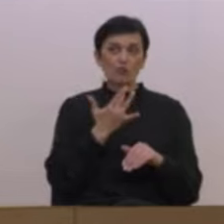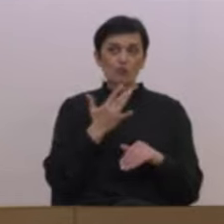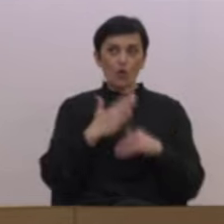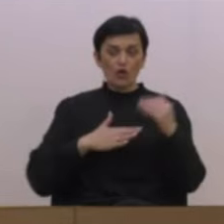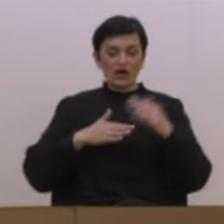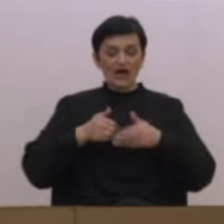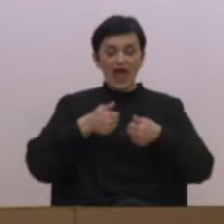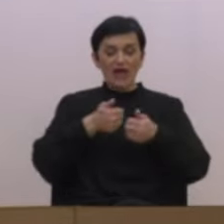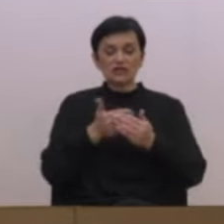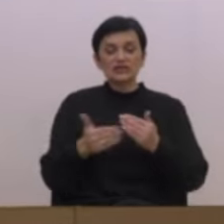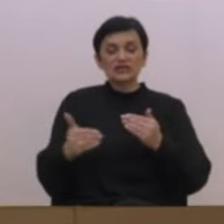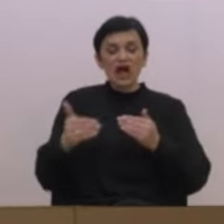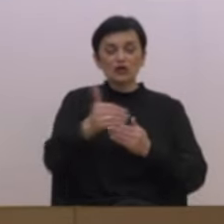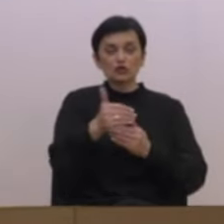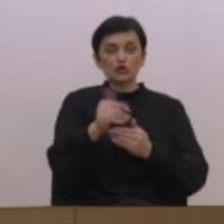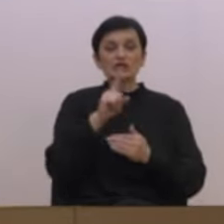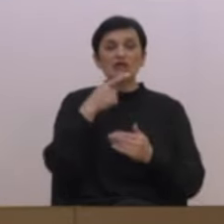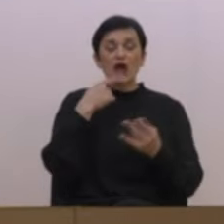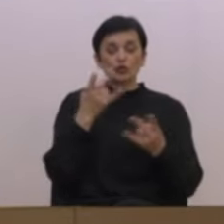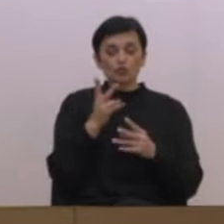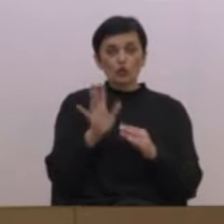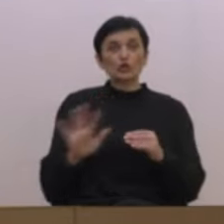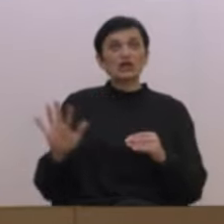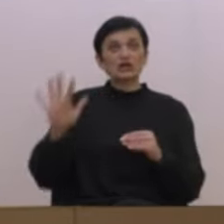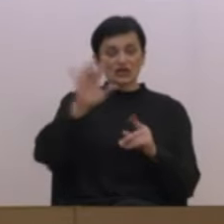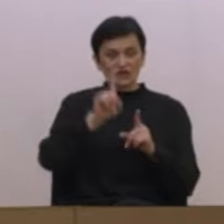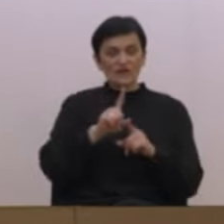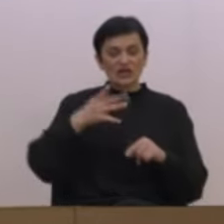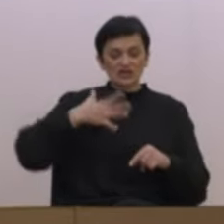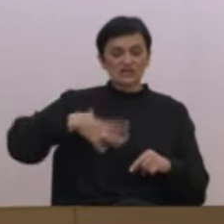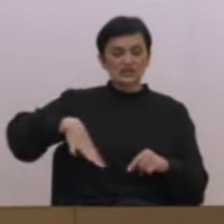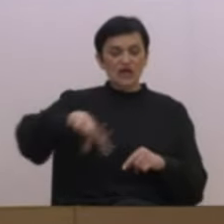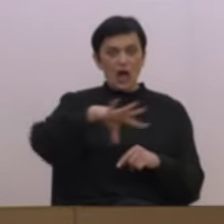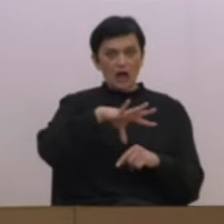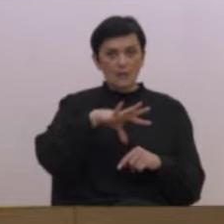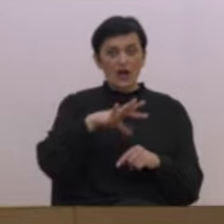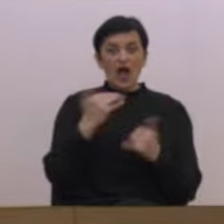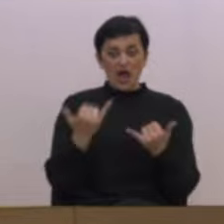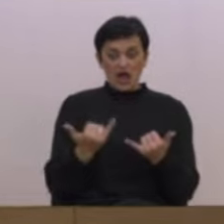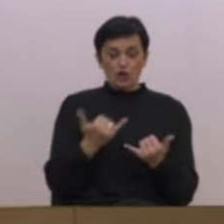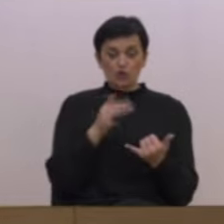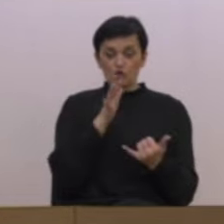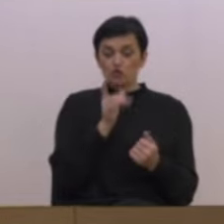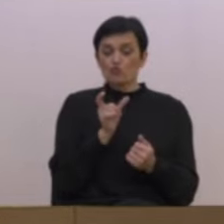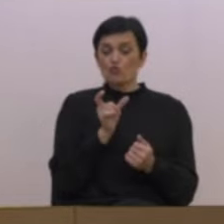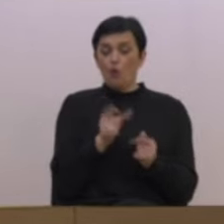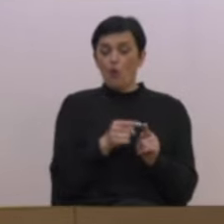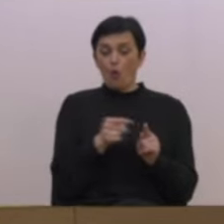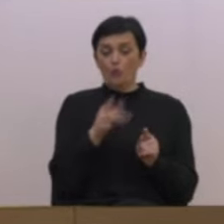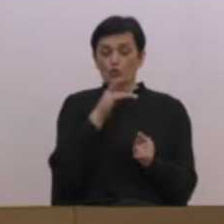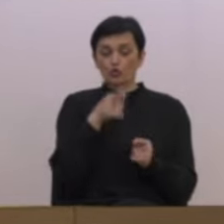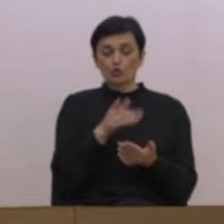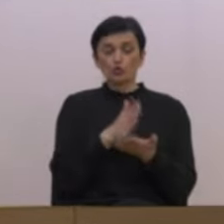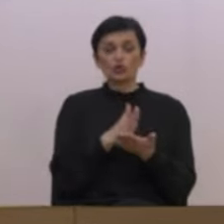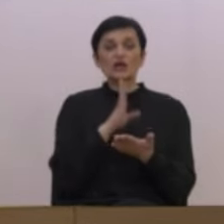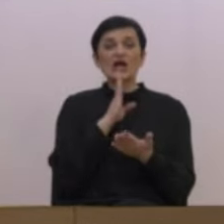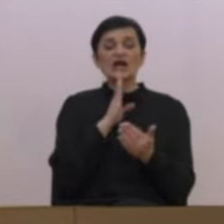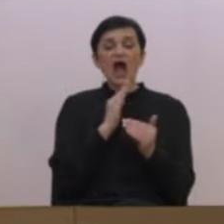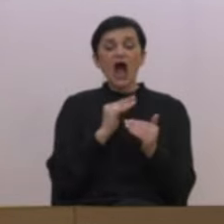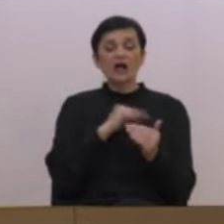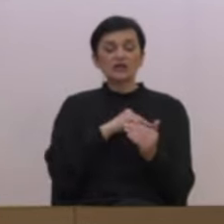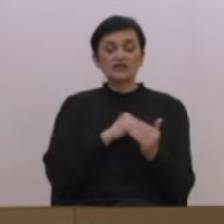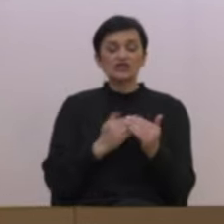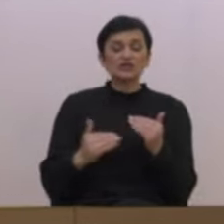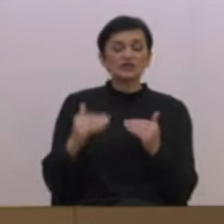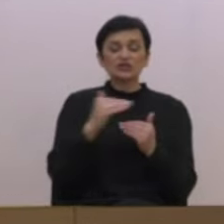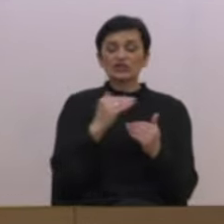და რა თქმა უნდა ყველა ქვეყანაში და მათ შორის საქართველოში დადგება და დგება ის მომენტი, როდესაც ქალთა დაწინაურებას არ